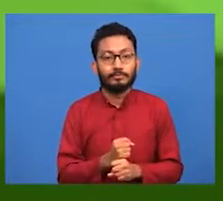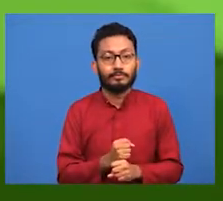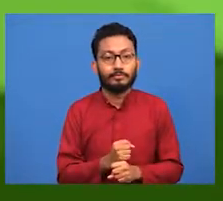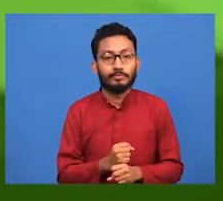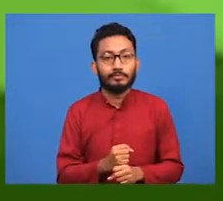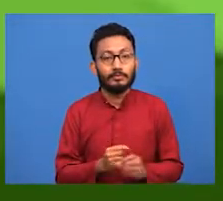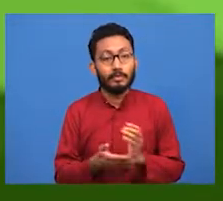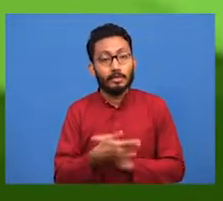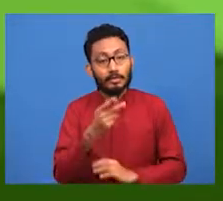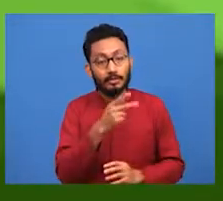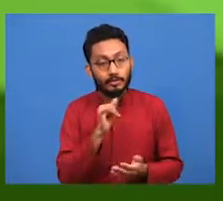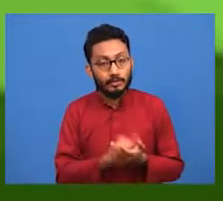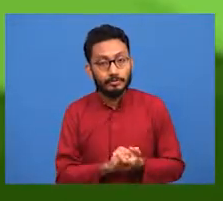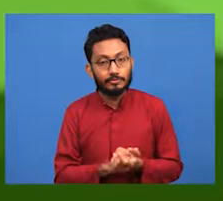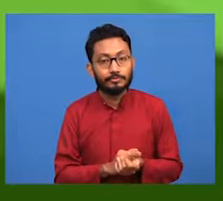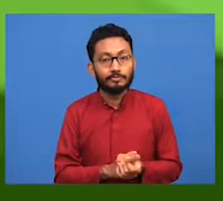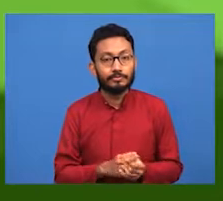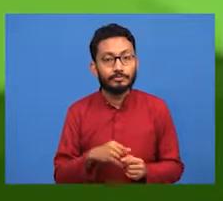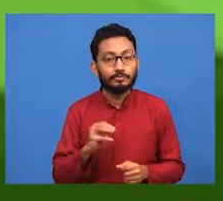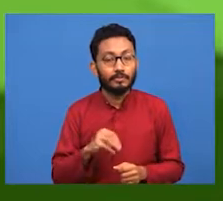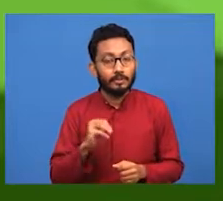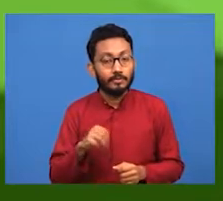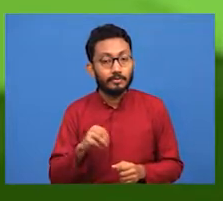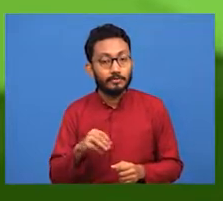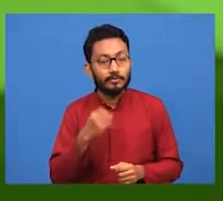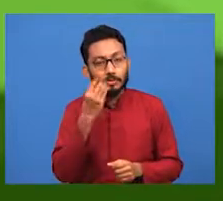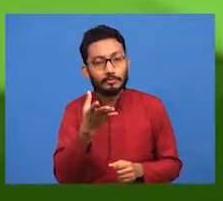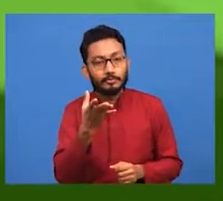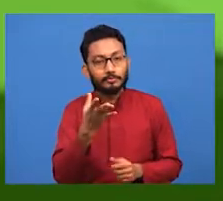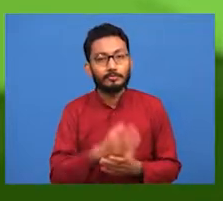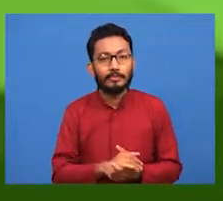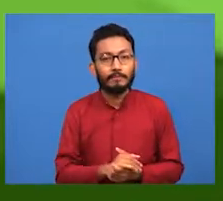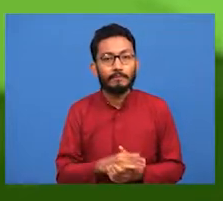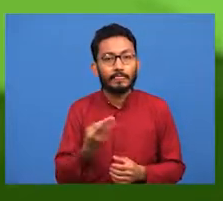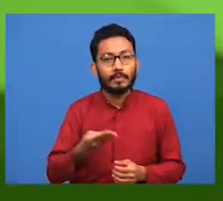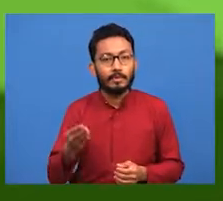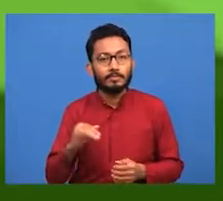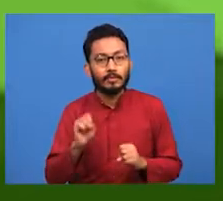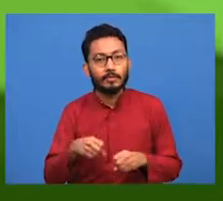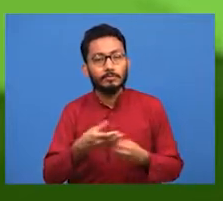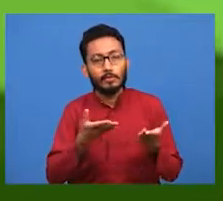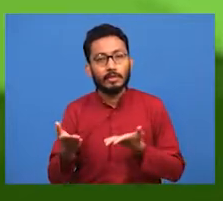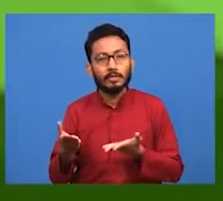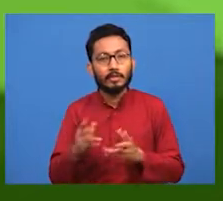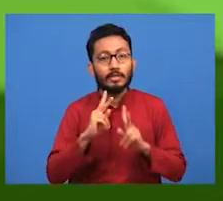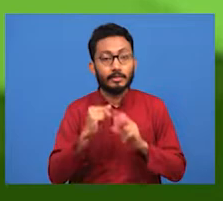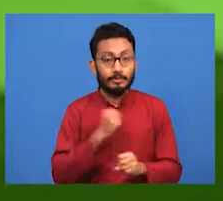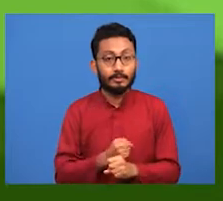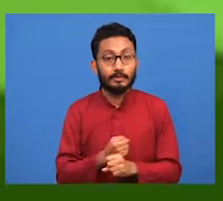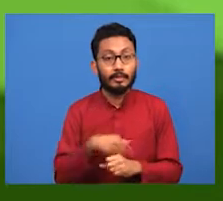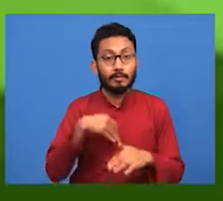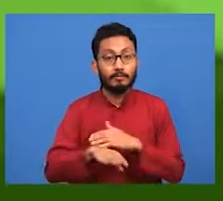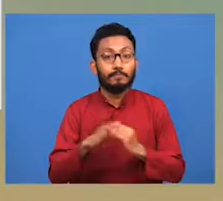Oleh yang demikian, boleh kamu nyatakan objek yang menyambut kata kerja aktif transitif dalam senarai